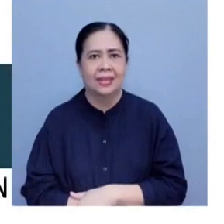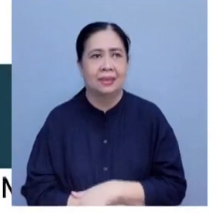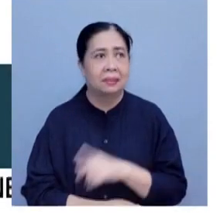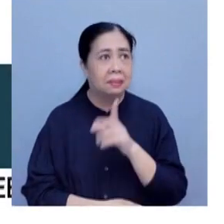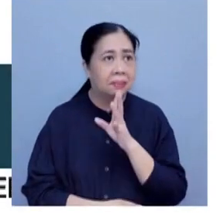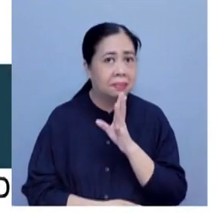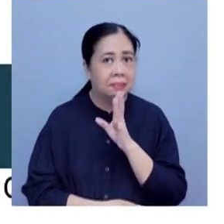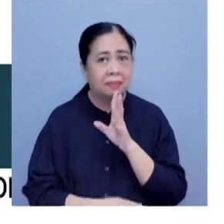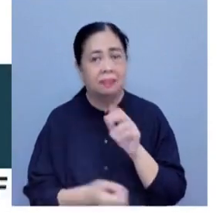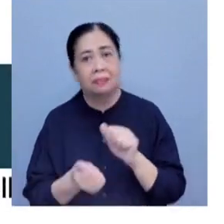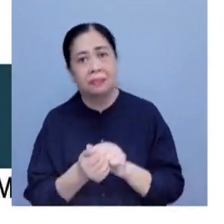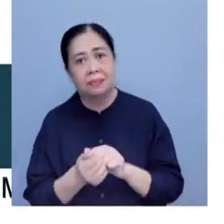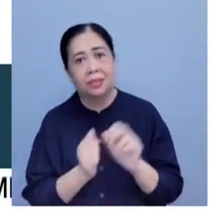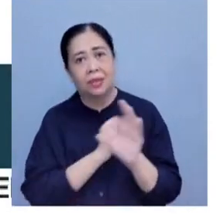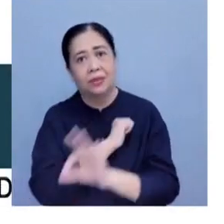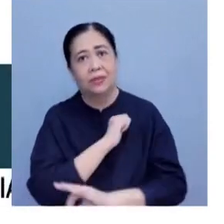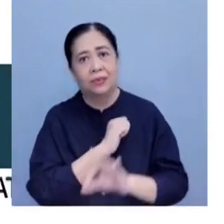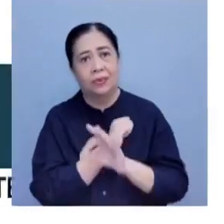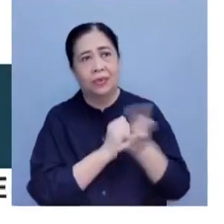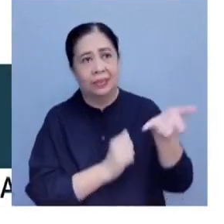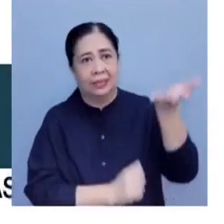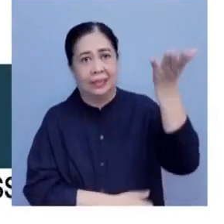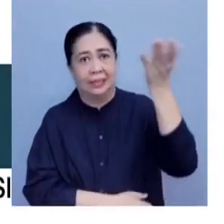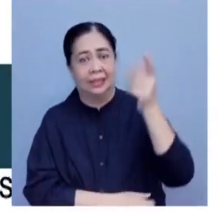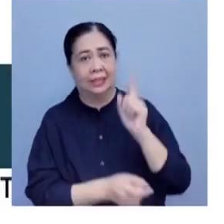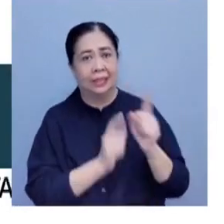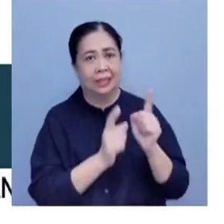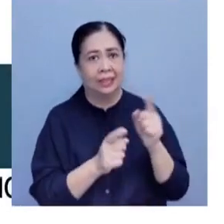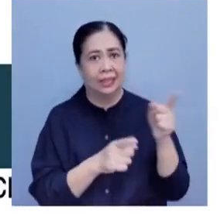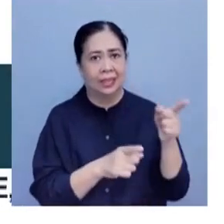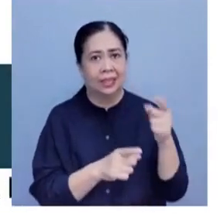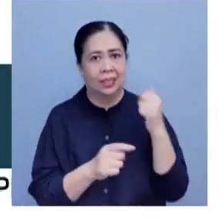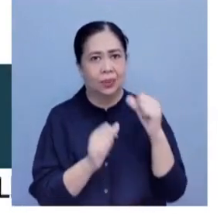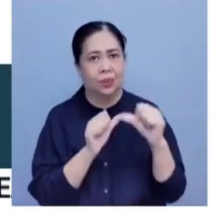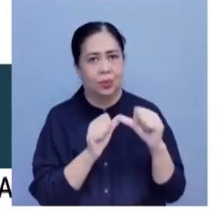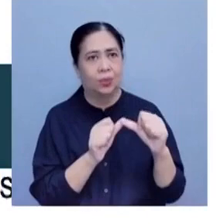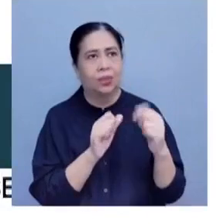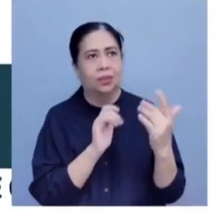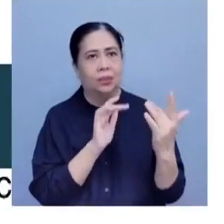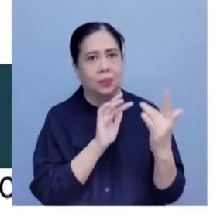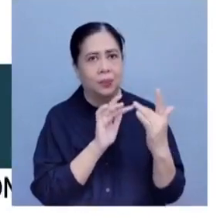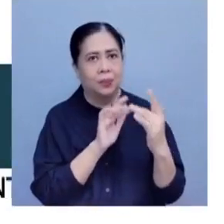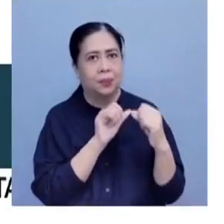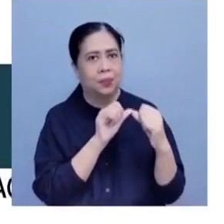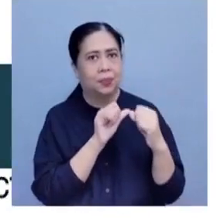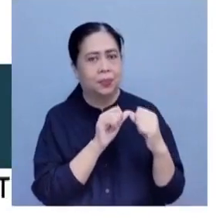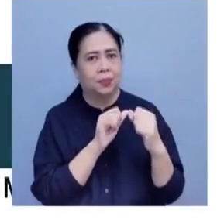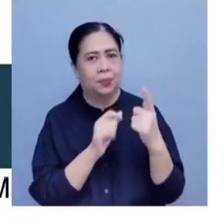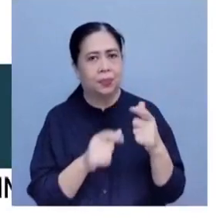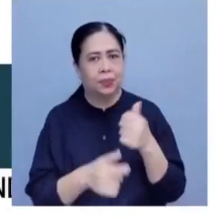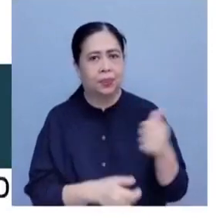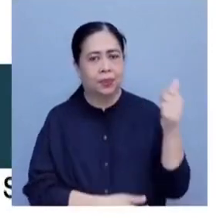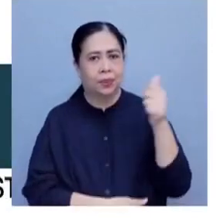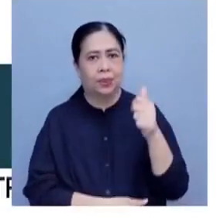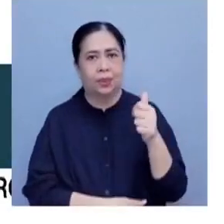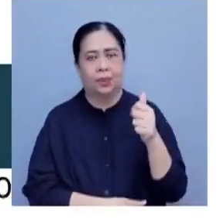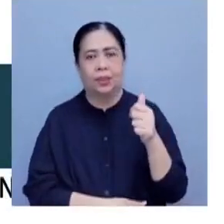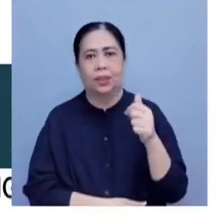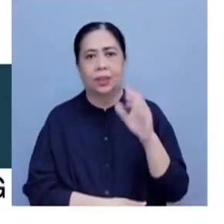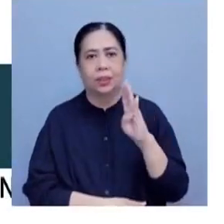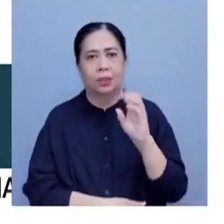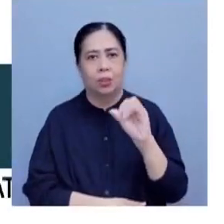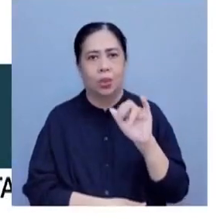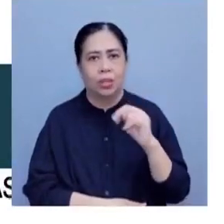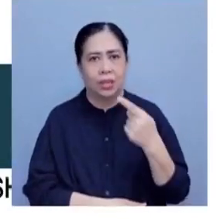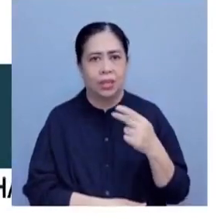pakikipag-usap ko sa mga foreign dignitaries, ano, because they're in constant touch with the Secretary Remulla. Sila